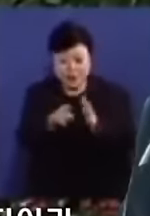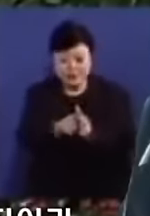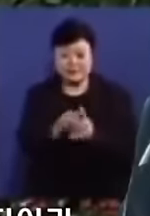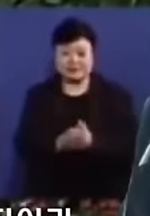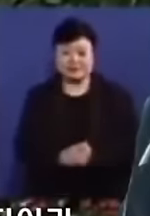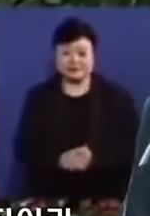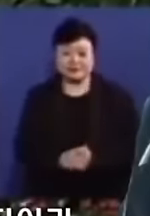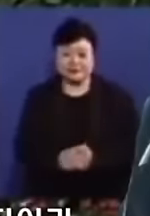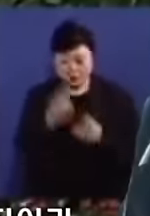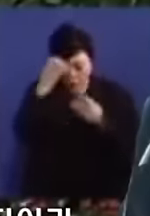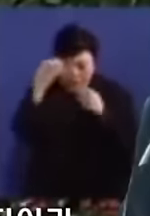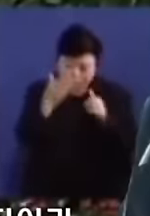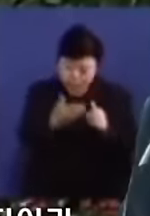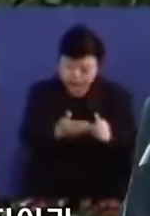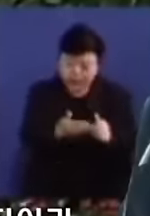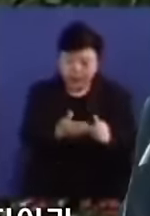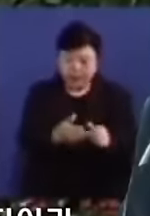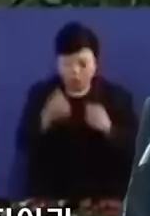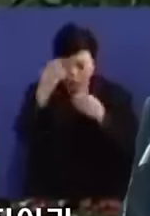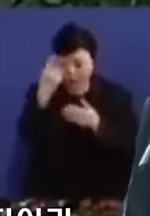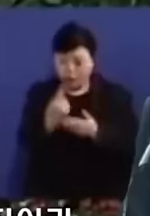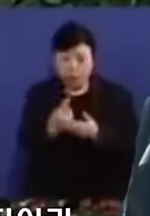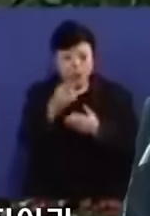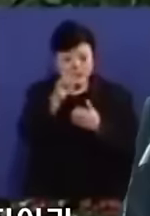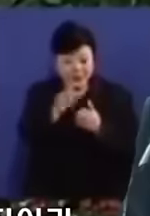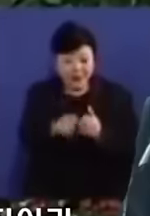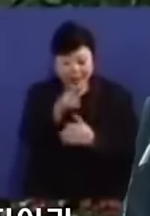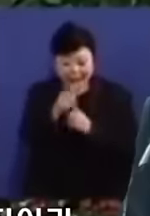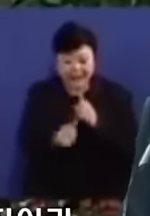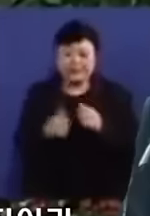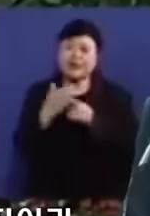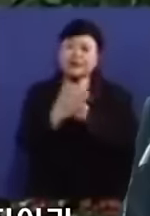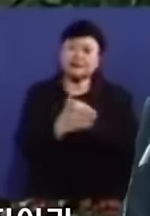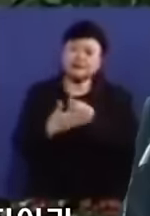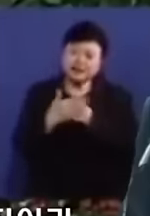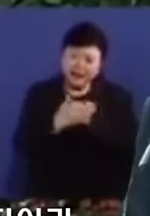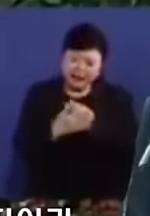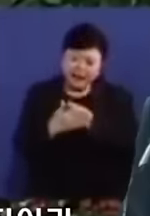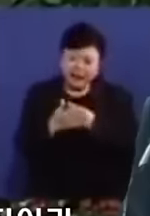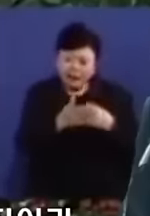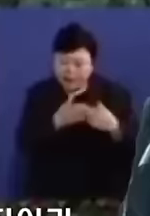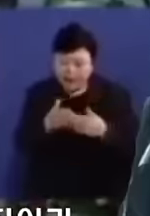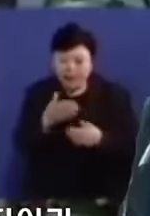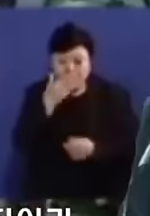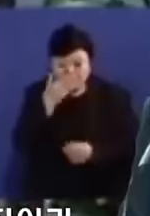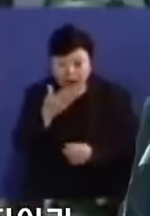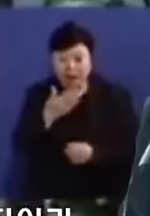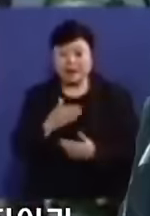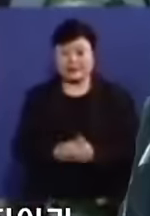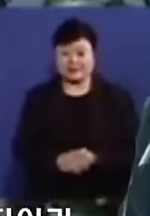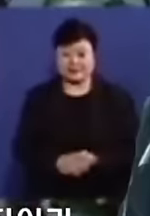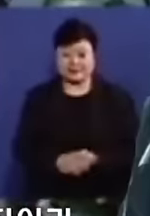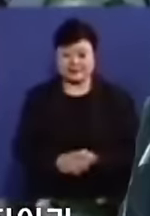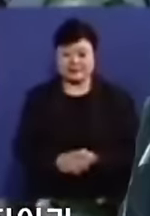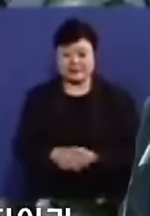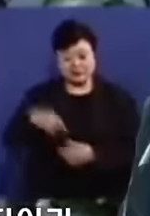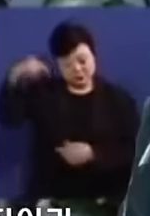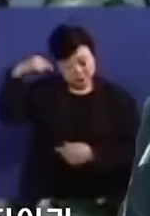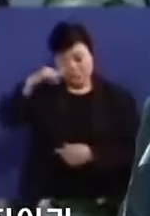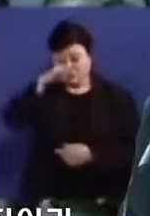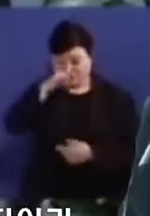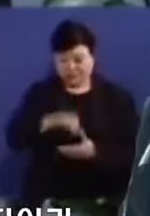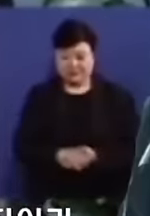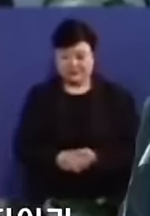체험하기 위한 것입니다. 고난이 다가와야 하나님의 은혜를 체험할 수 있습니다. 크게 느낄 수 있는